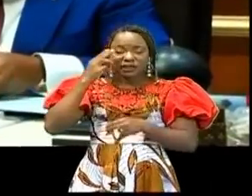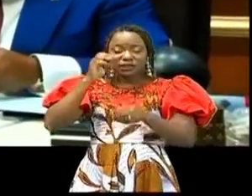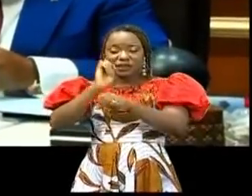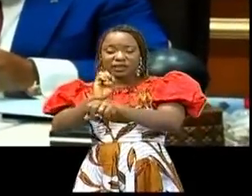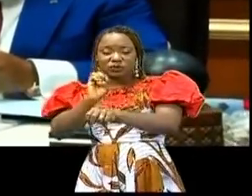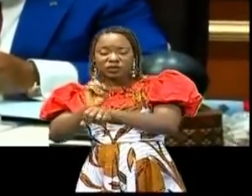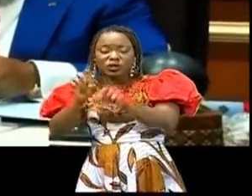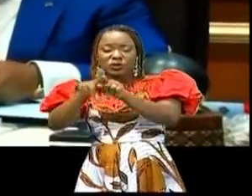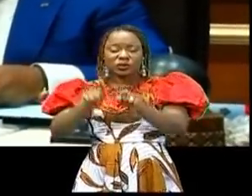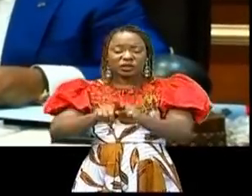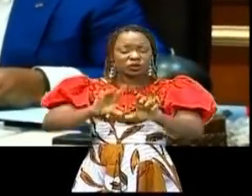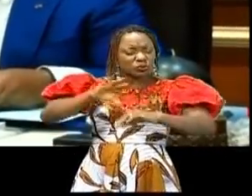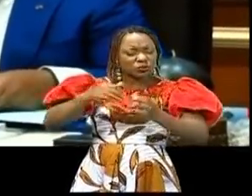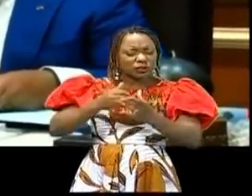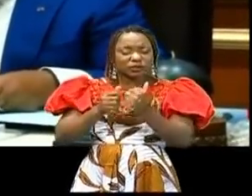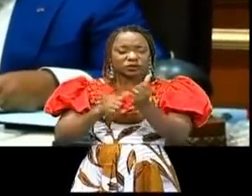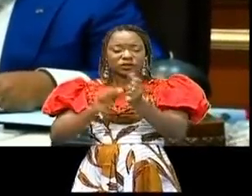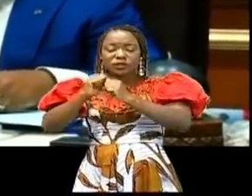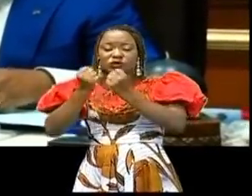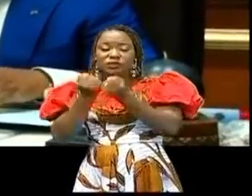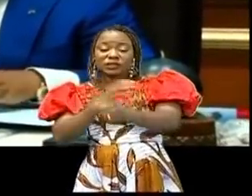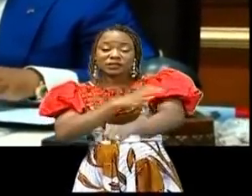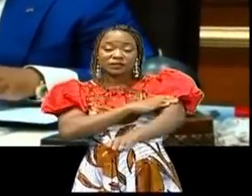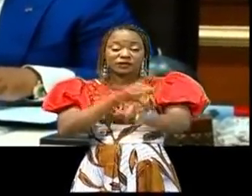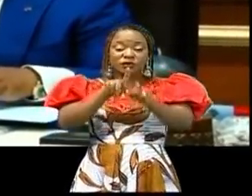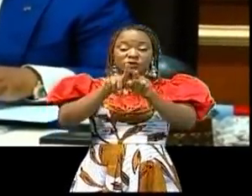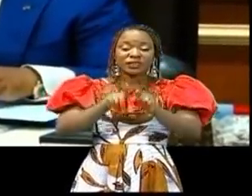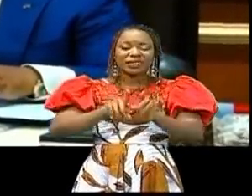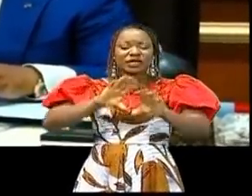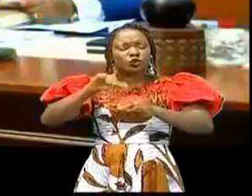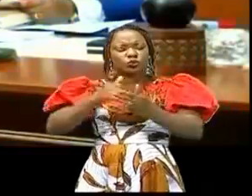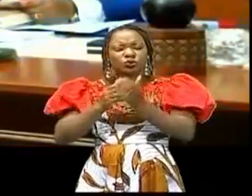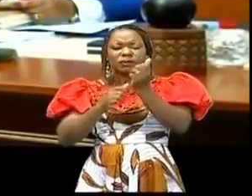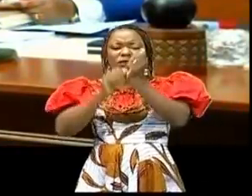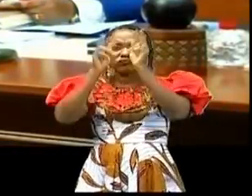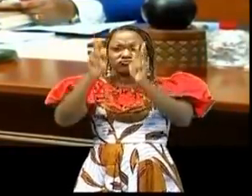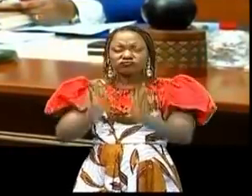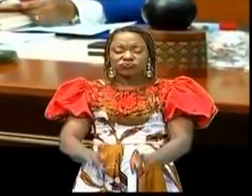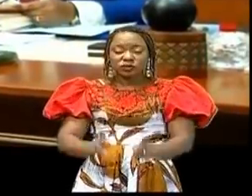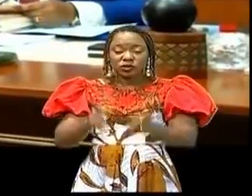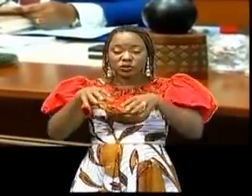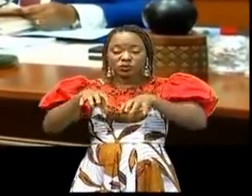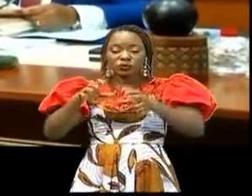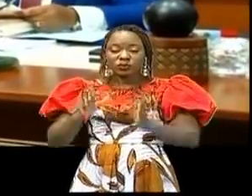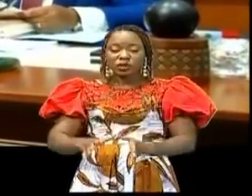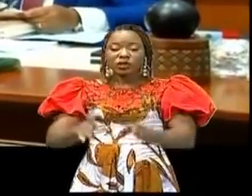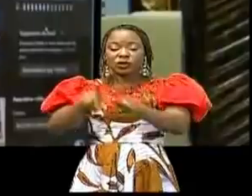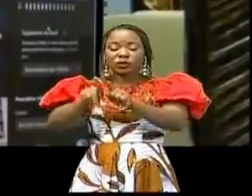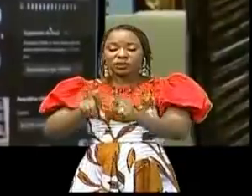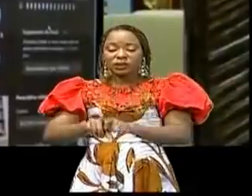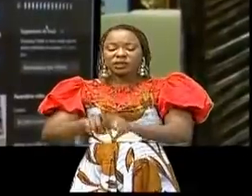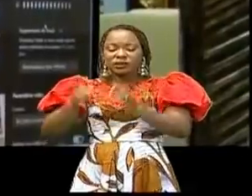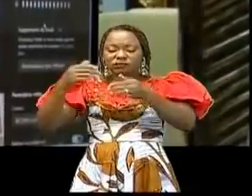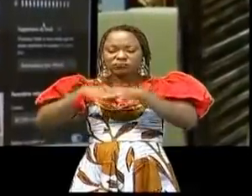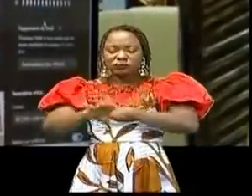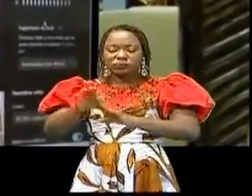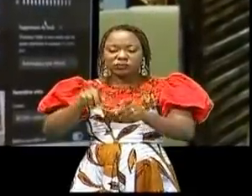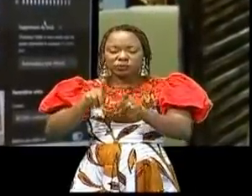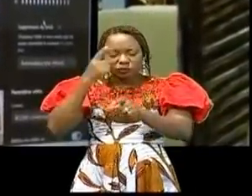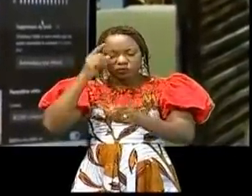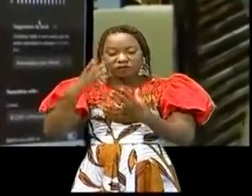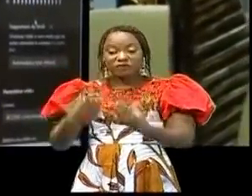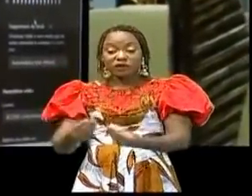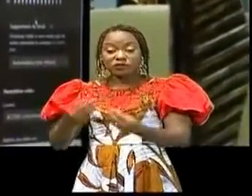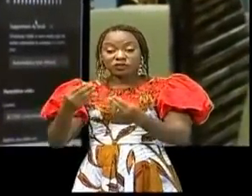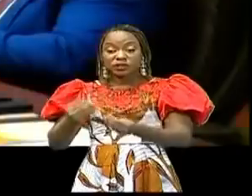aux forces vives de la société civile, ainsi qu'à tout bon citoyen congolais à s'investir davantage pour